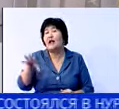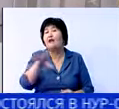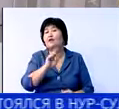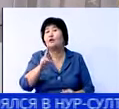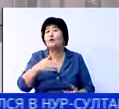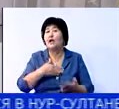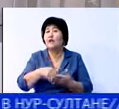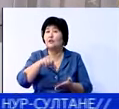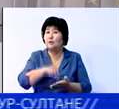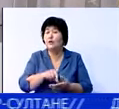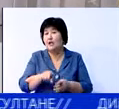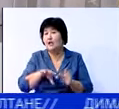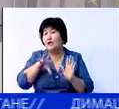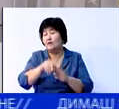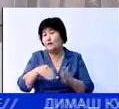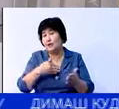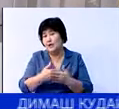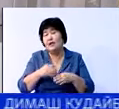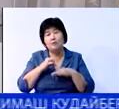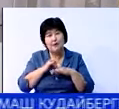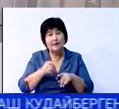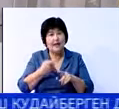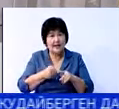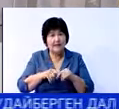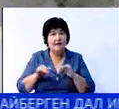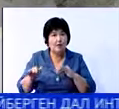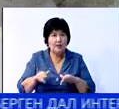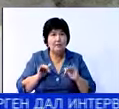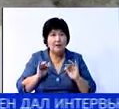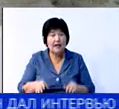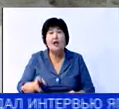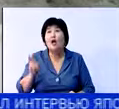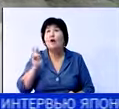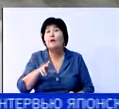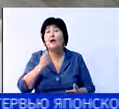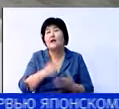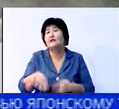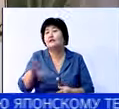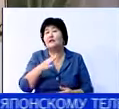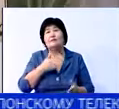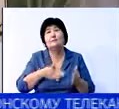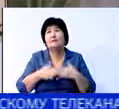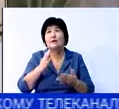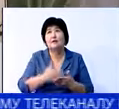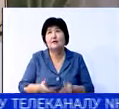принял активное участие и внес свою лепту в проведение этого мероприятия. Посетители остались очень довольны.